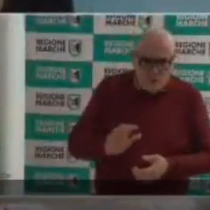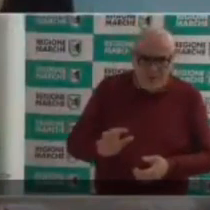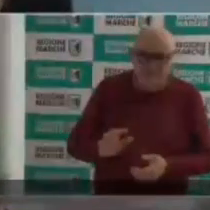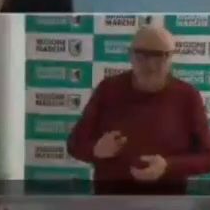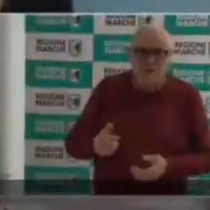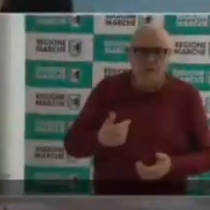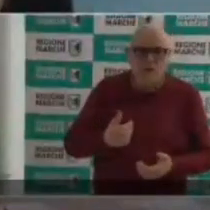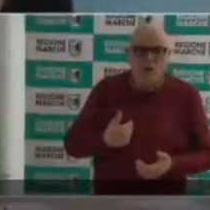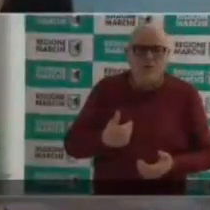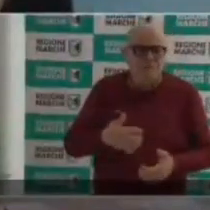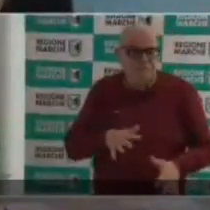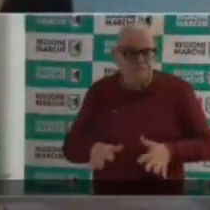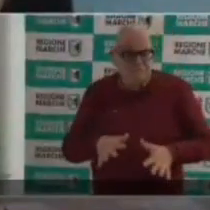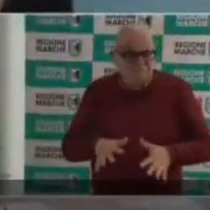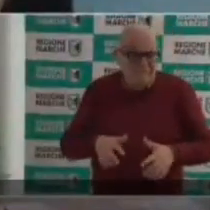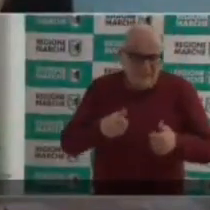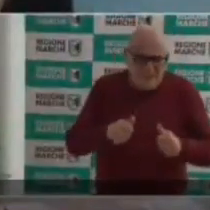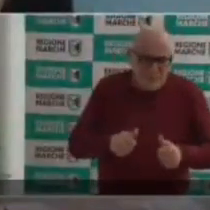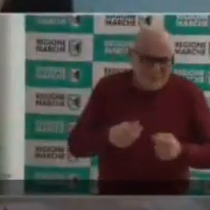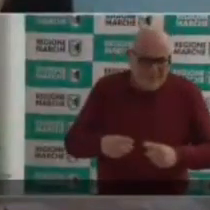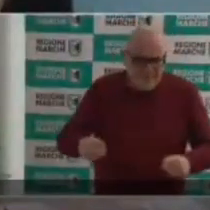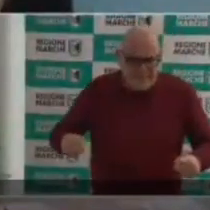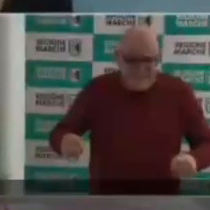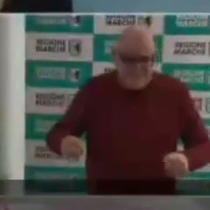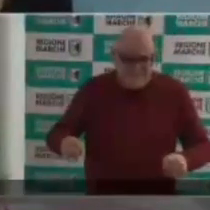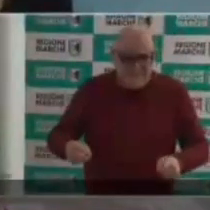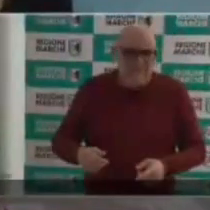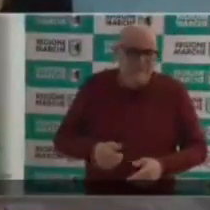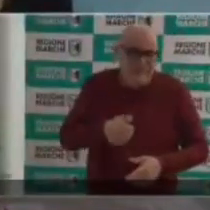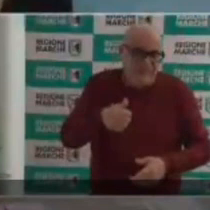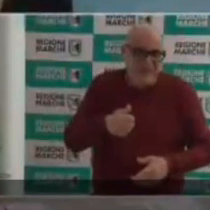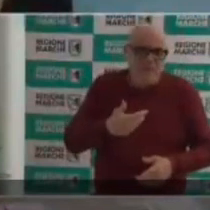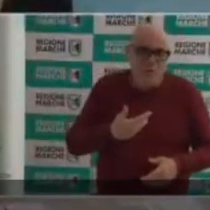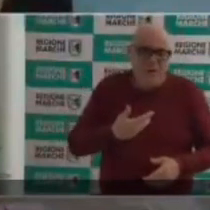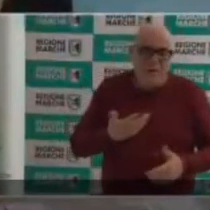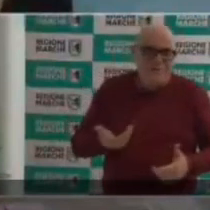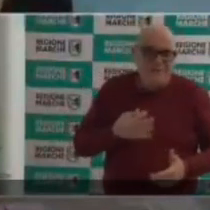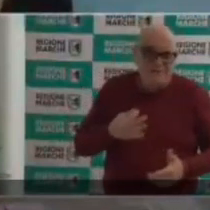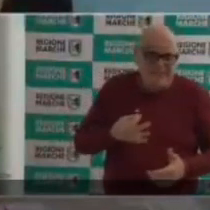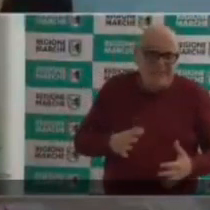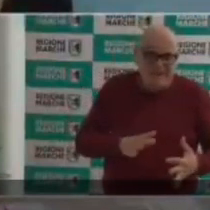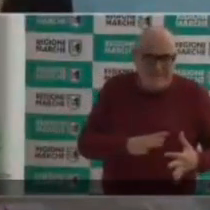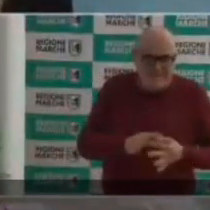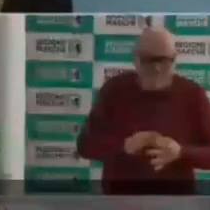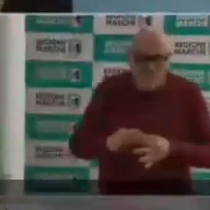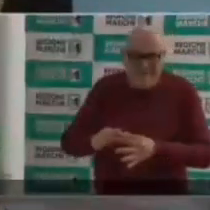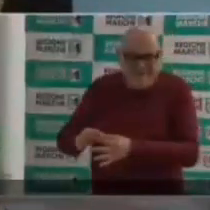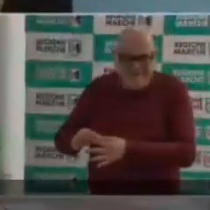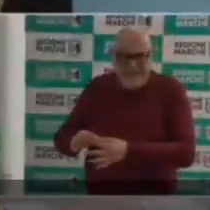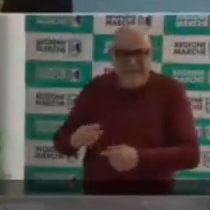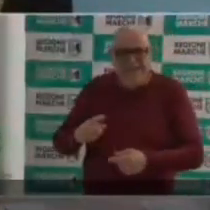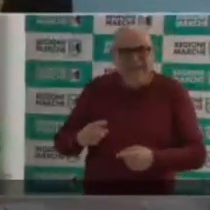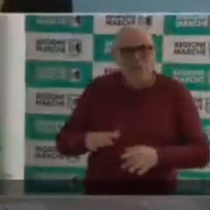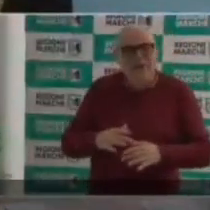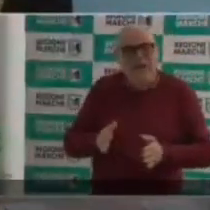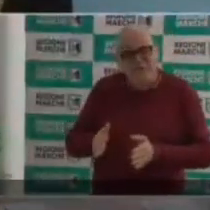facciamo in tanti modi diversi, uno dei quali è provare a fare da collante, mettere insieme in una fase di animazione territoriale tutte